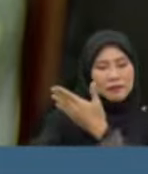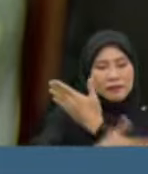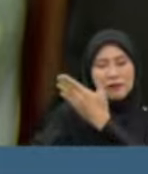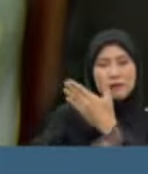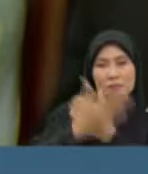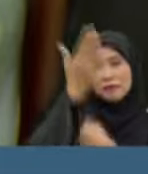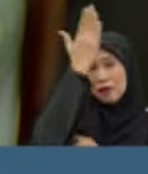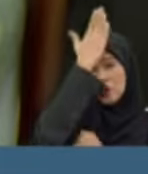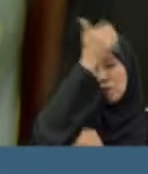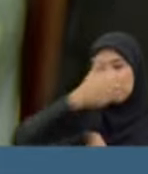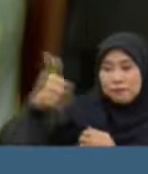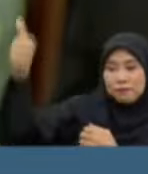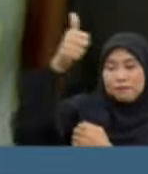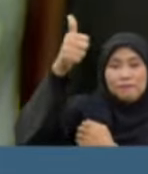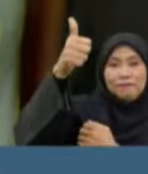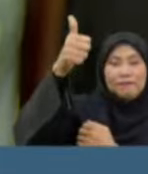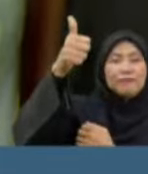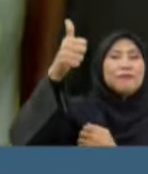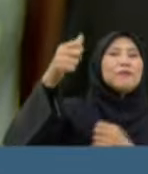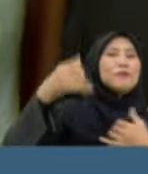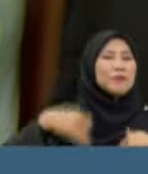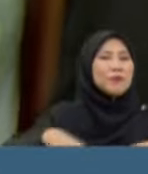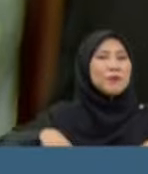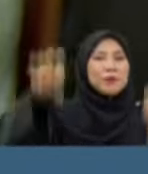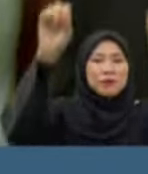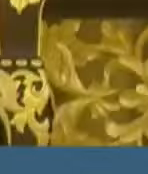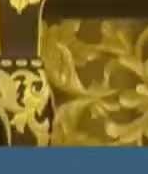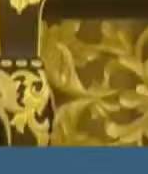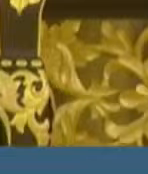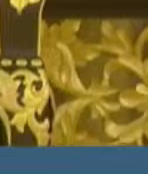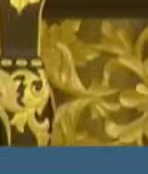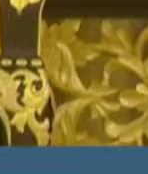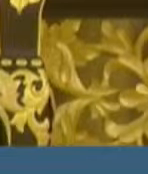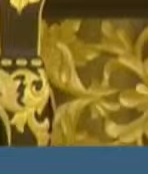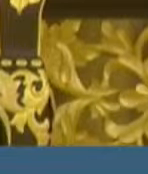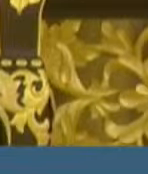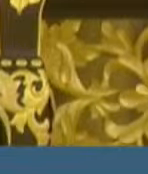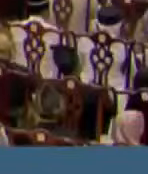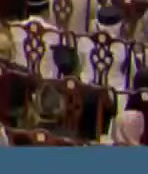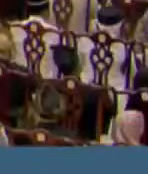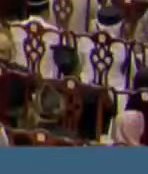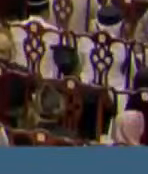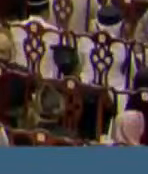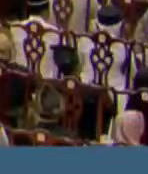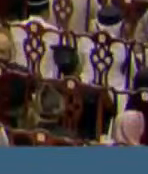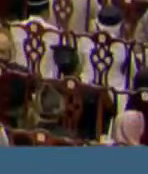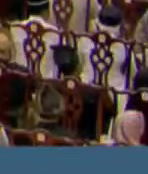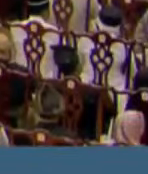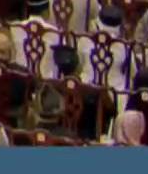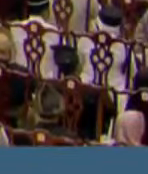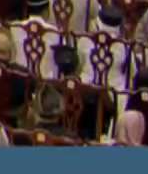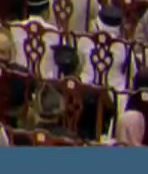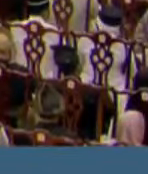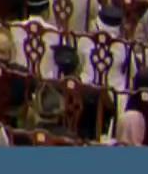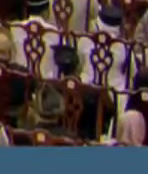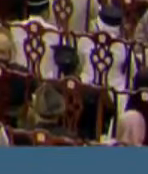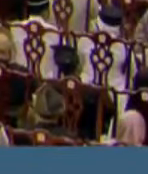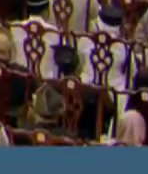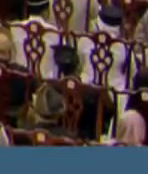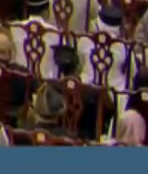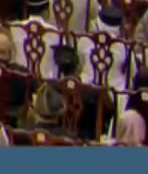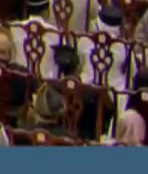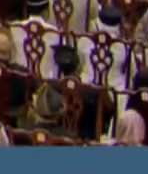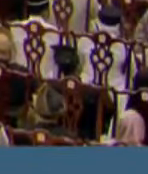itu terus dilimpahi rahmat dan berketua diplomatik akan menghadap untuk